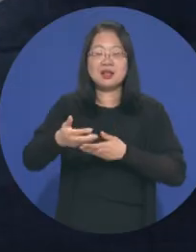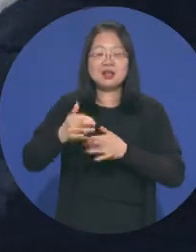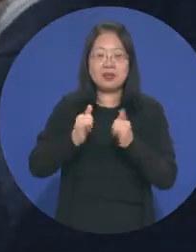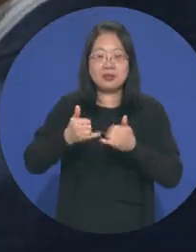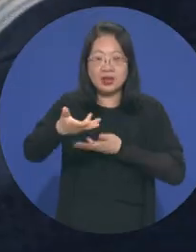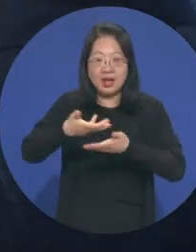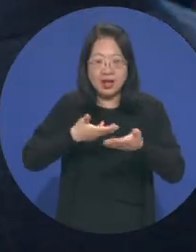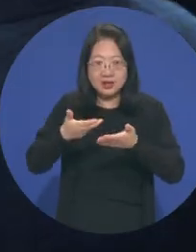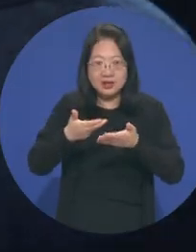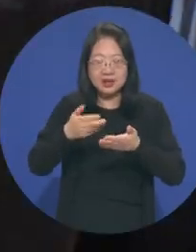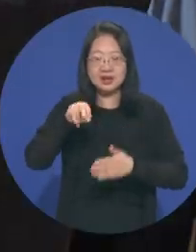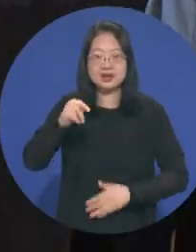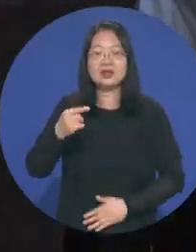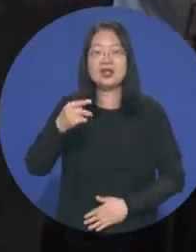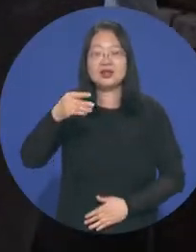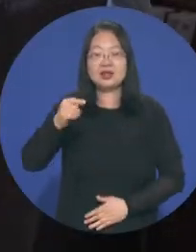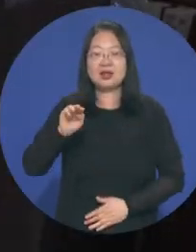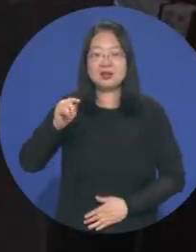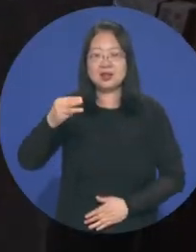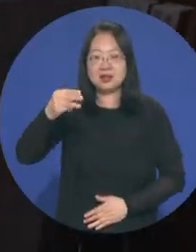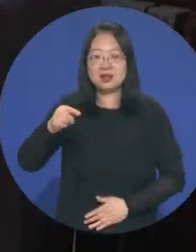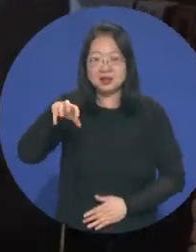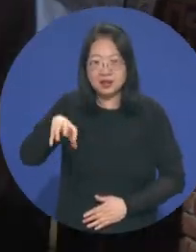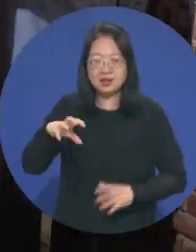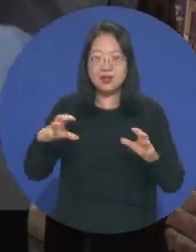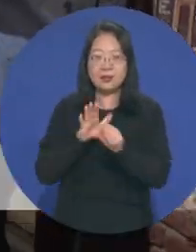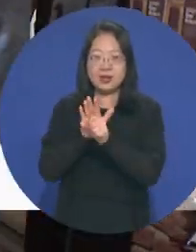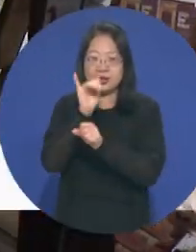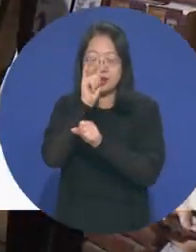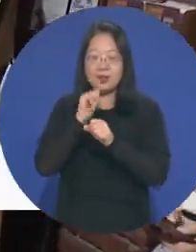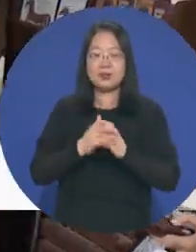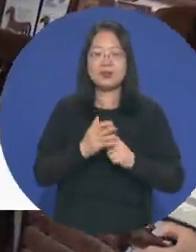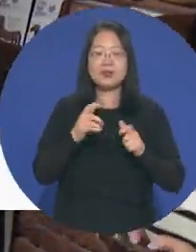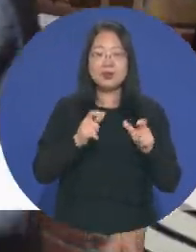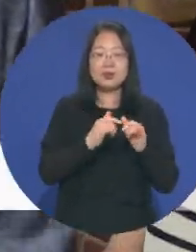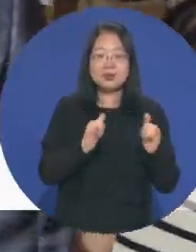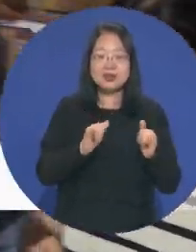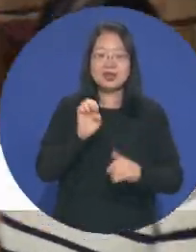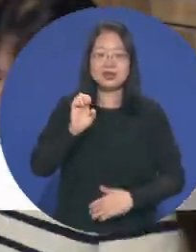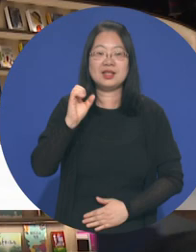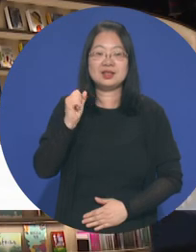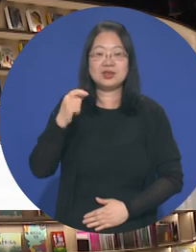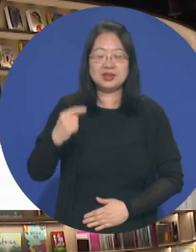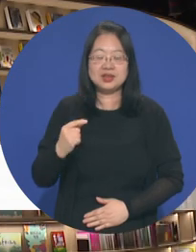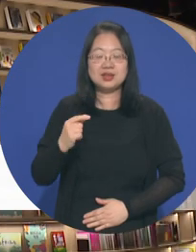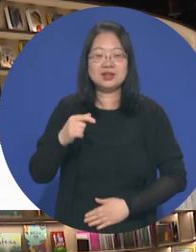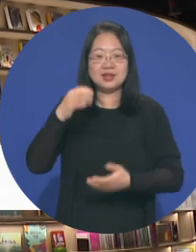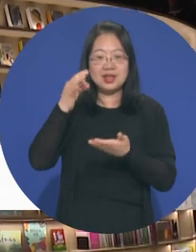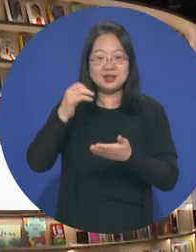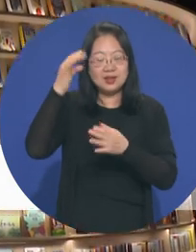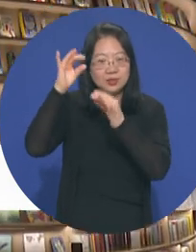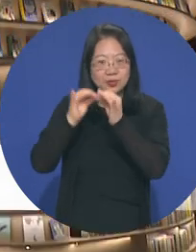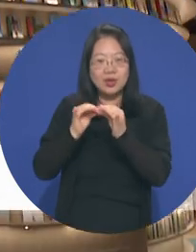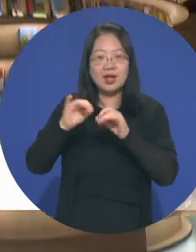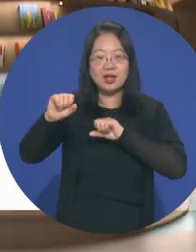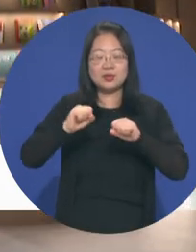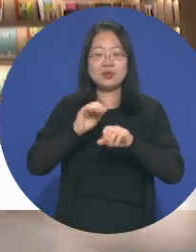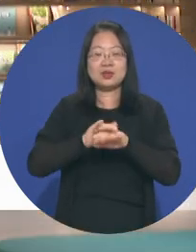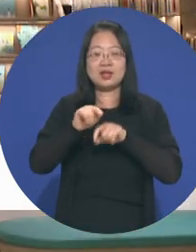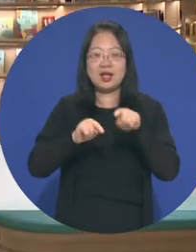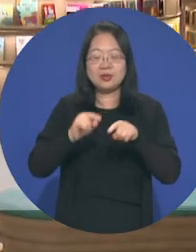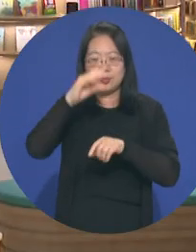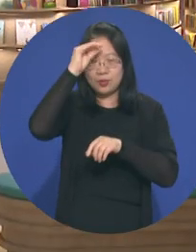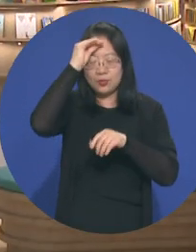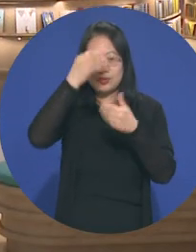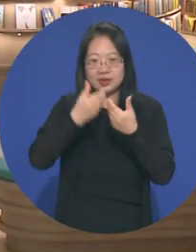스타필드 매장에서 사업 진행에 협력하는 방식입니다. 이번 협약으로 도민들이 ESG 가치에 공감하고 행동으로